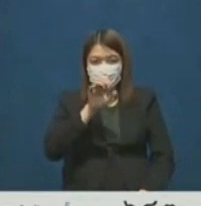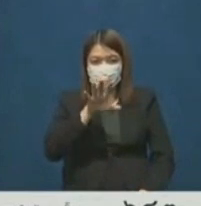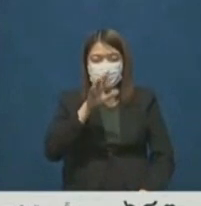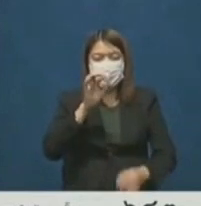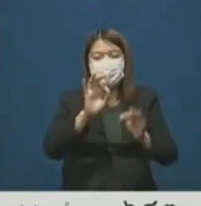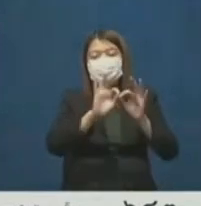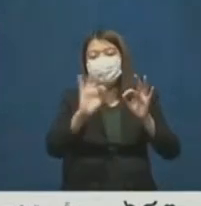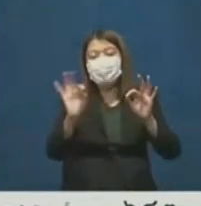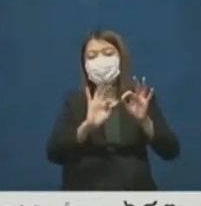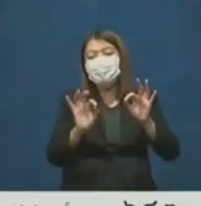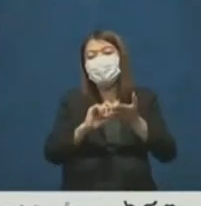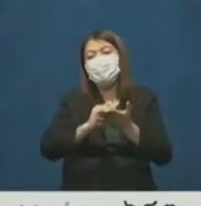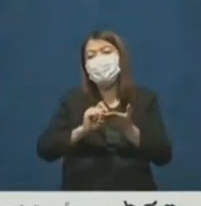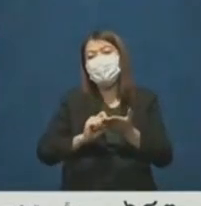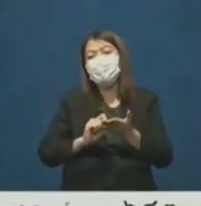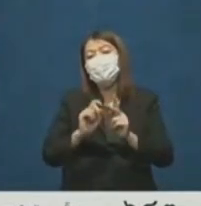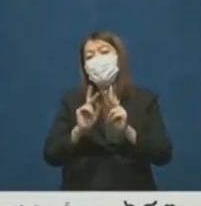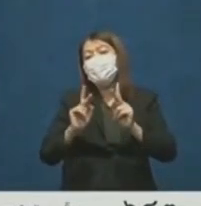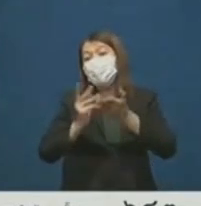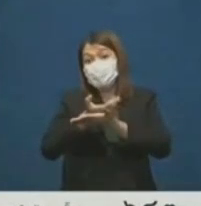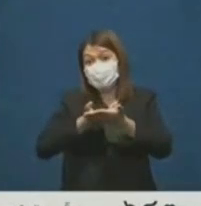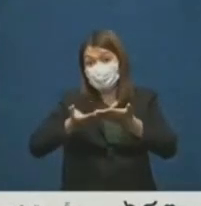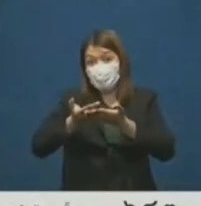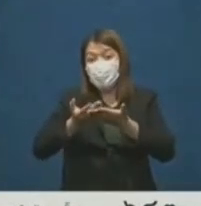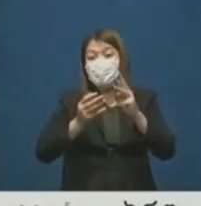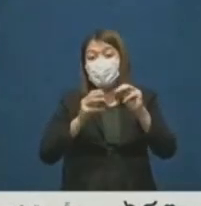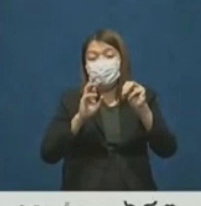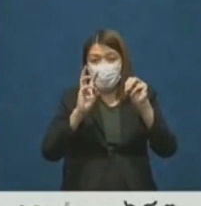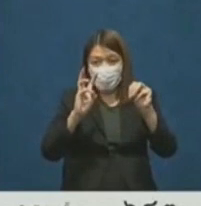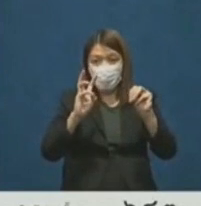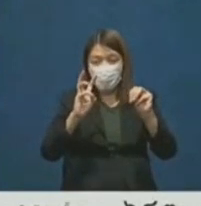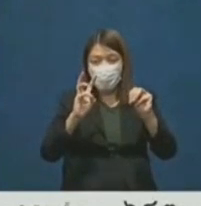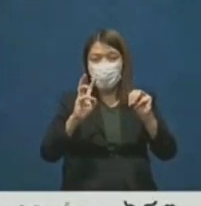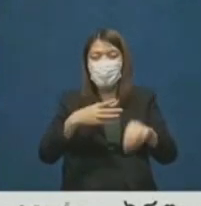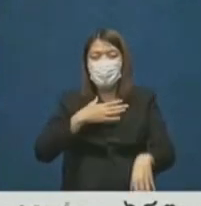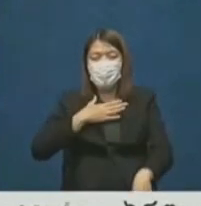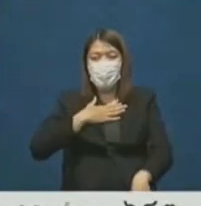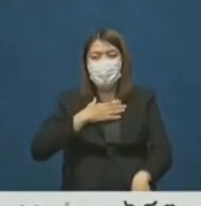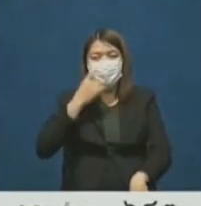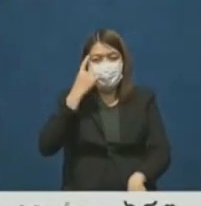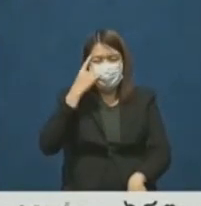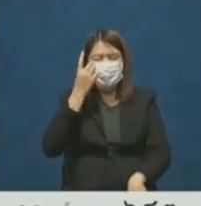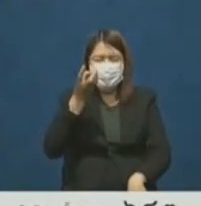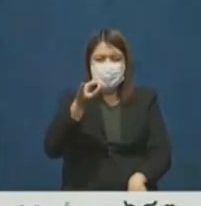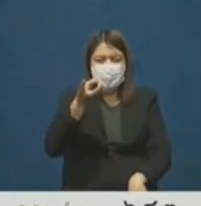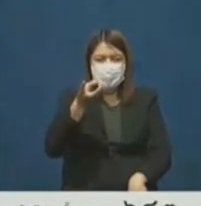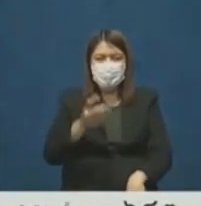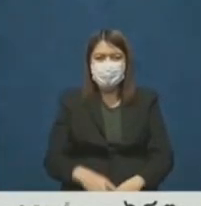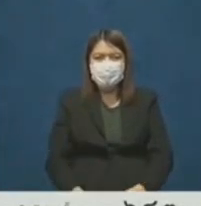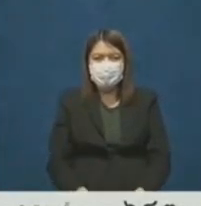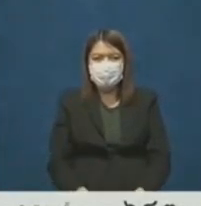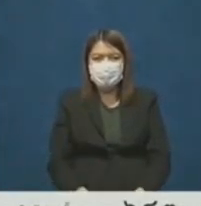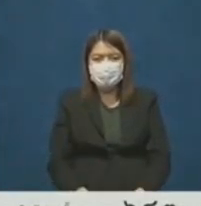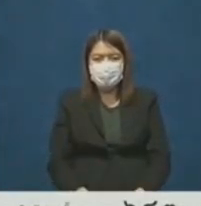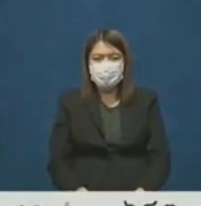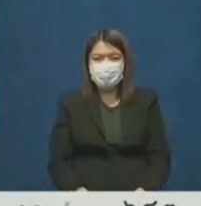ากจะเขียนขึ้นมาเพื่อให้กรรมการได้พิจารณาในมาตรา6แต่ผมมีหลักอย่างนี้ครับท่านประธานนิดเดียว